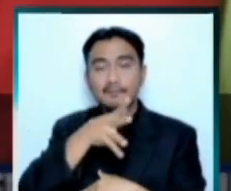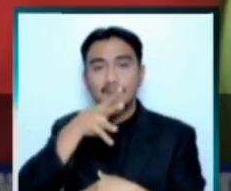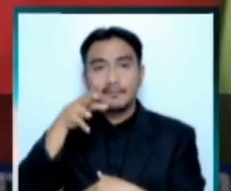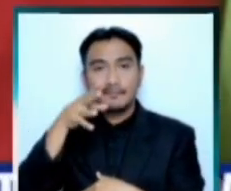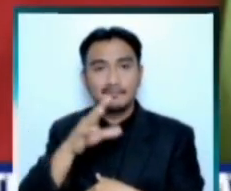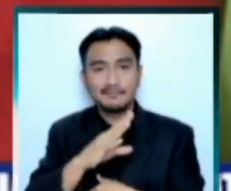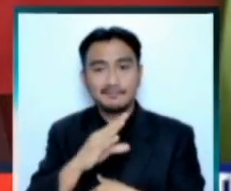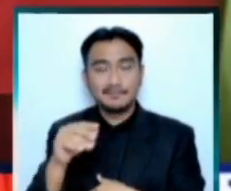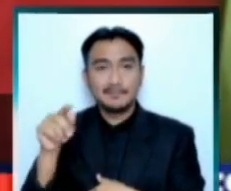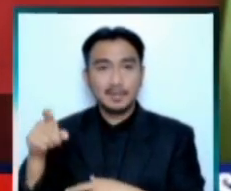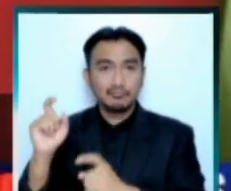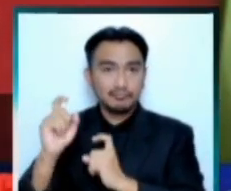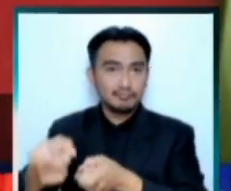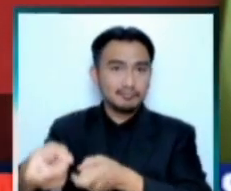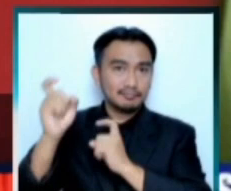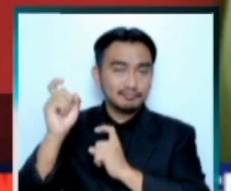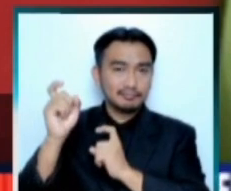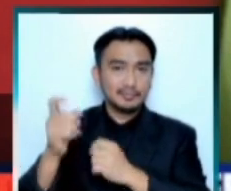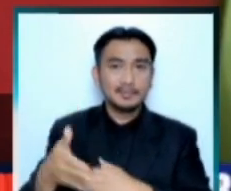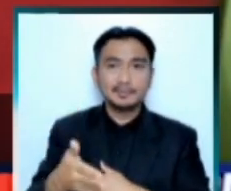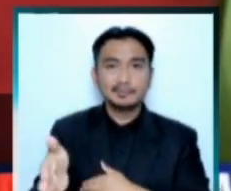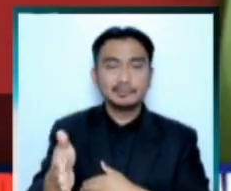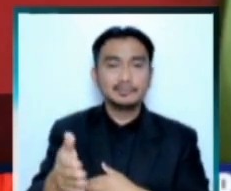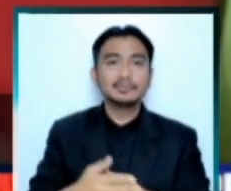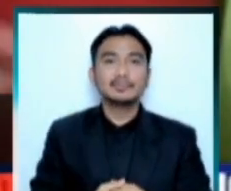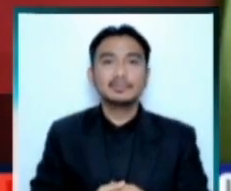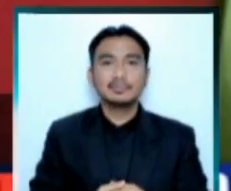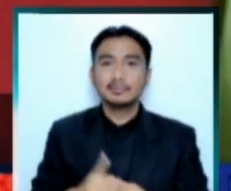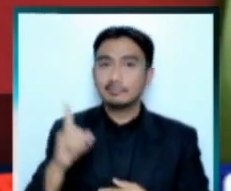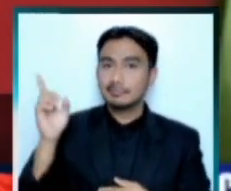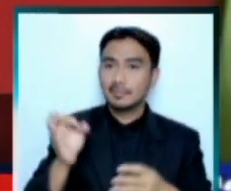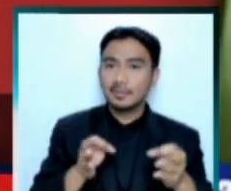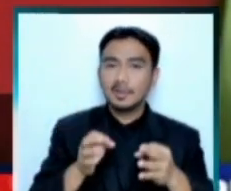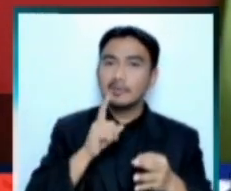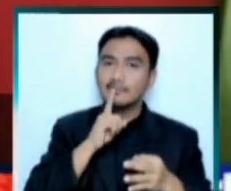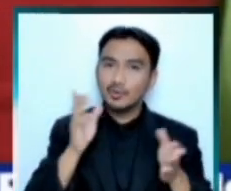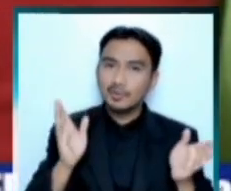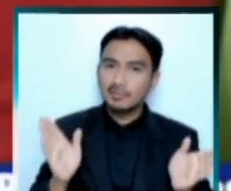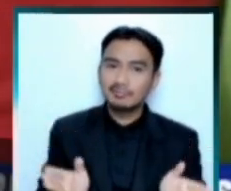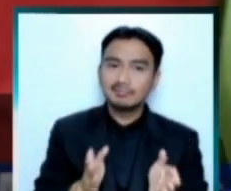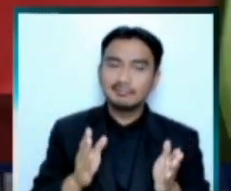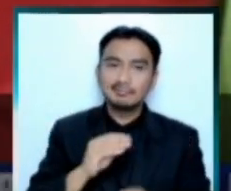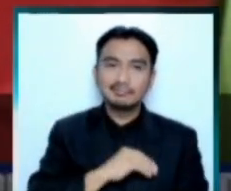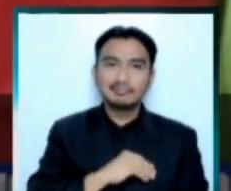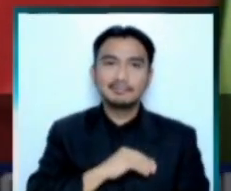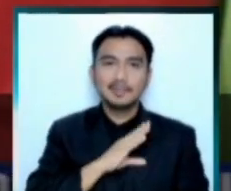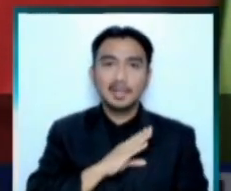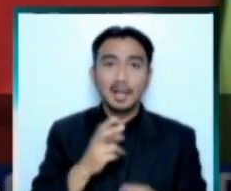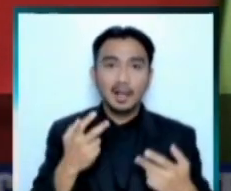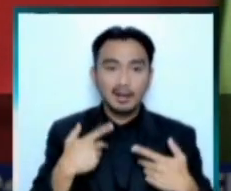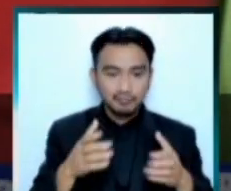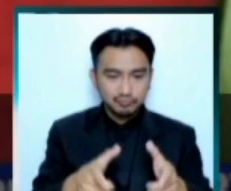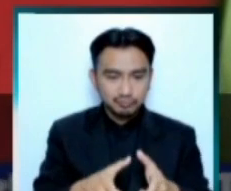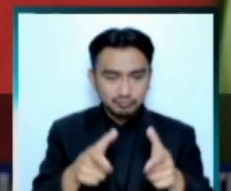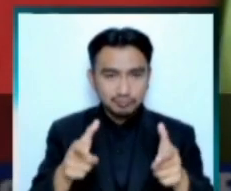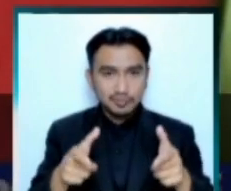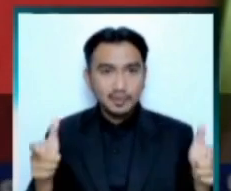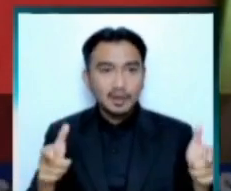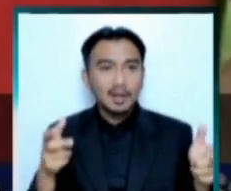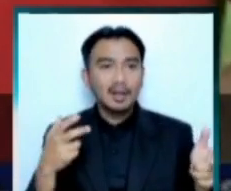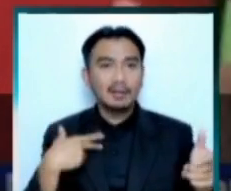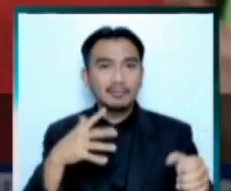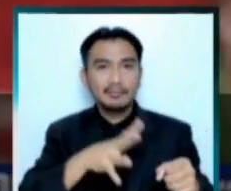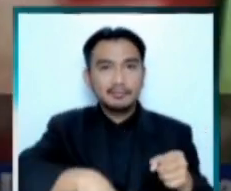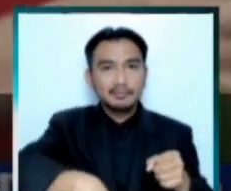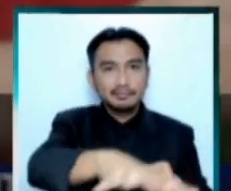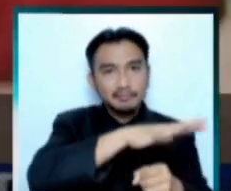May inganyo sila na magtanim na magtanim, palakihin ang kailang huling isda,